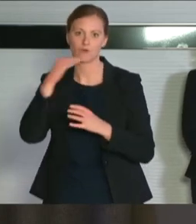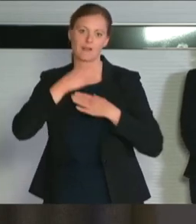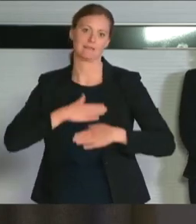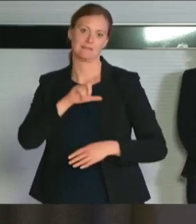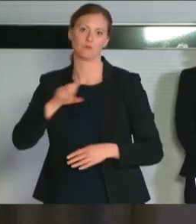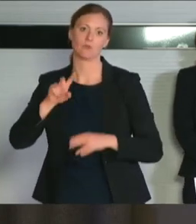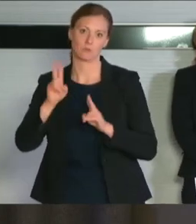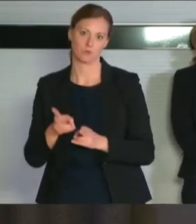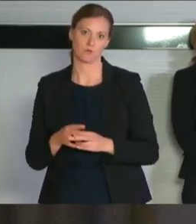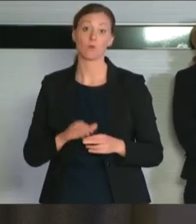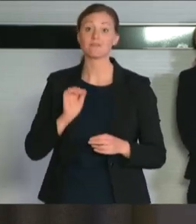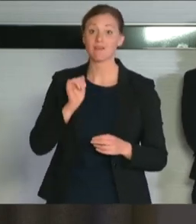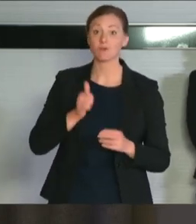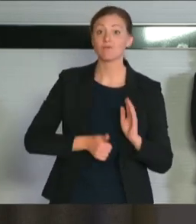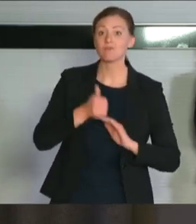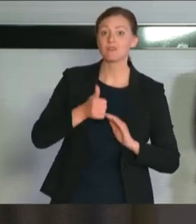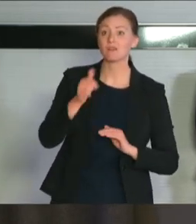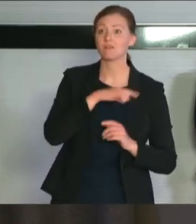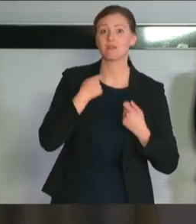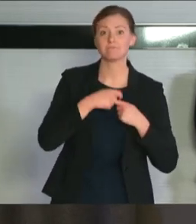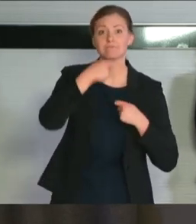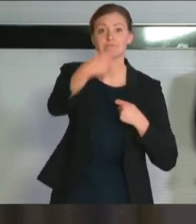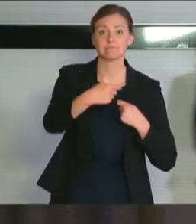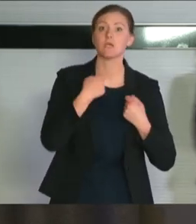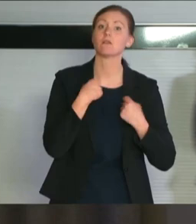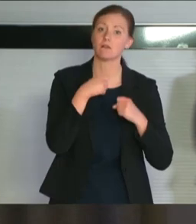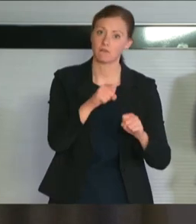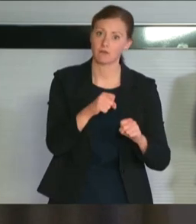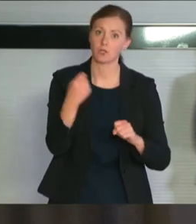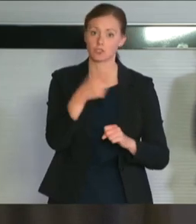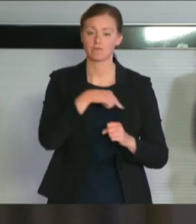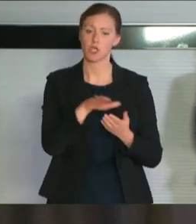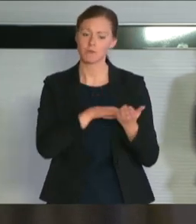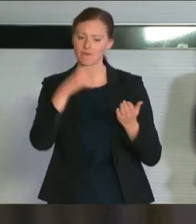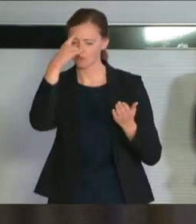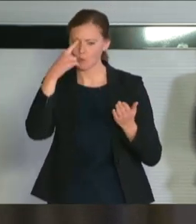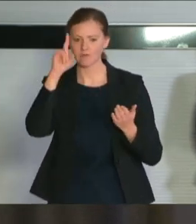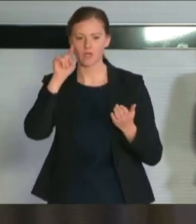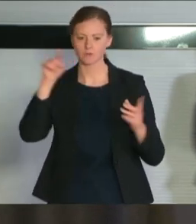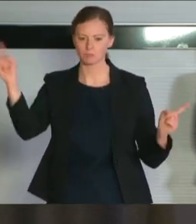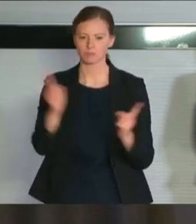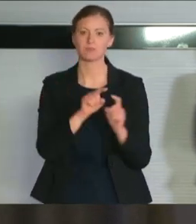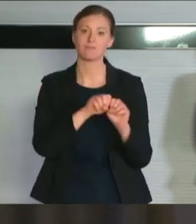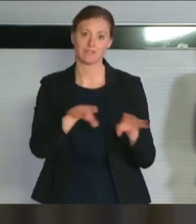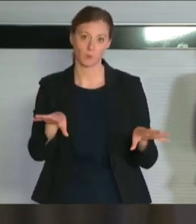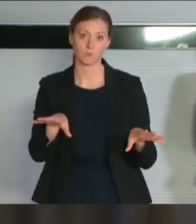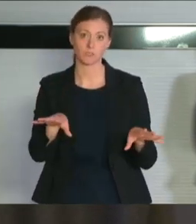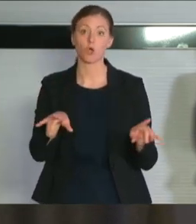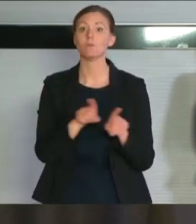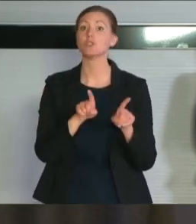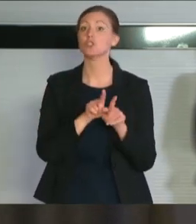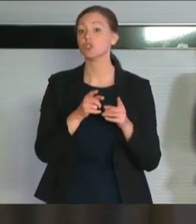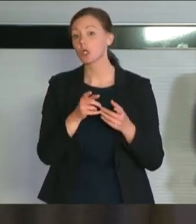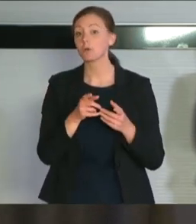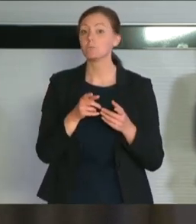til at vi nå holder fast på disse tiltakene. Det er fordi at vi tror at vi kan slå ned viruset, og da vil vi,